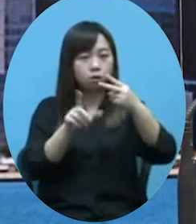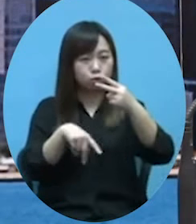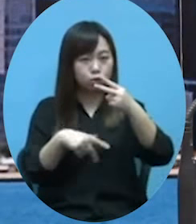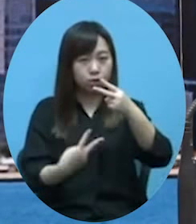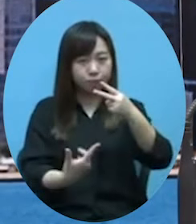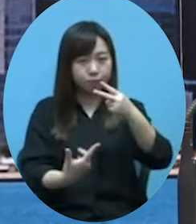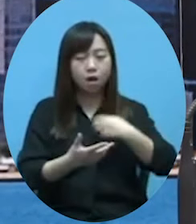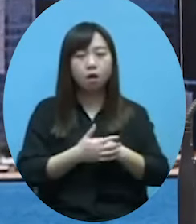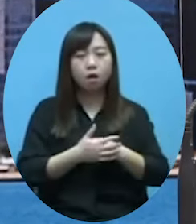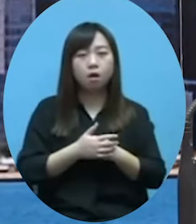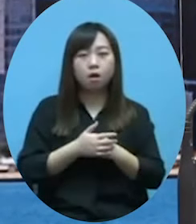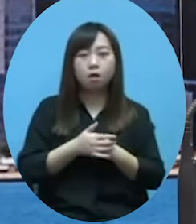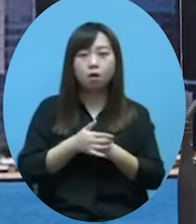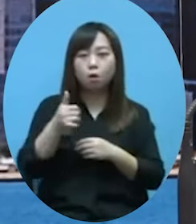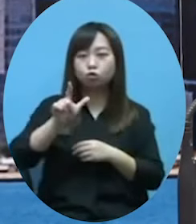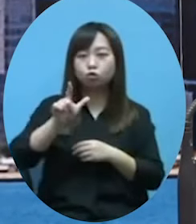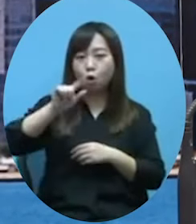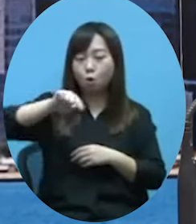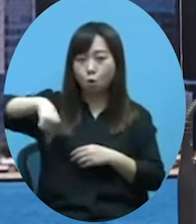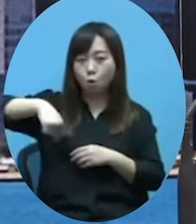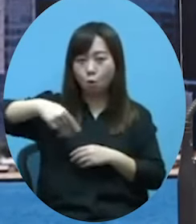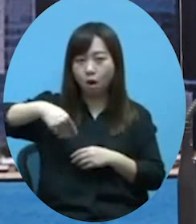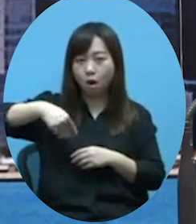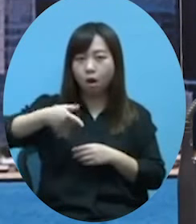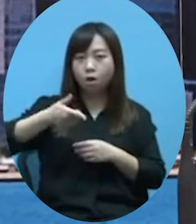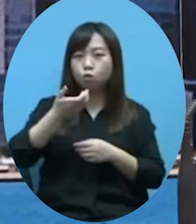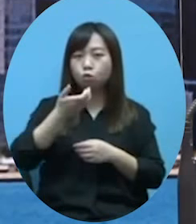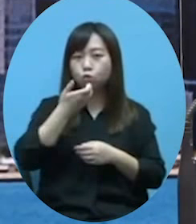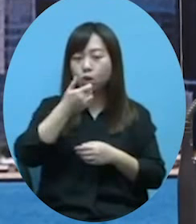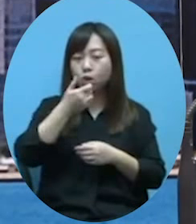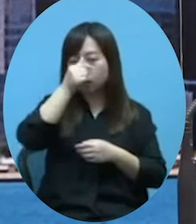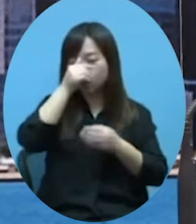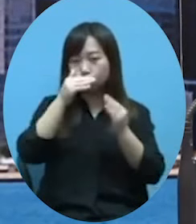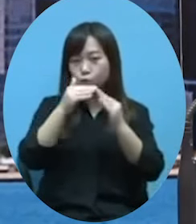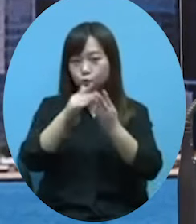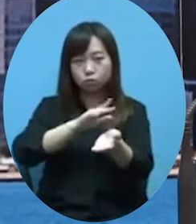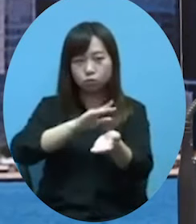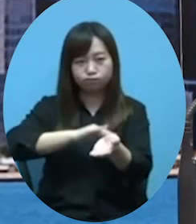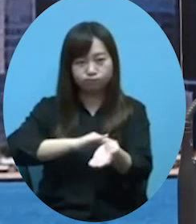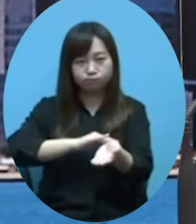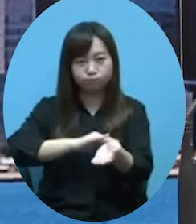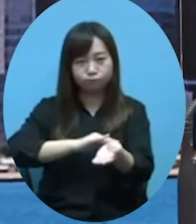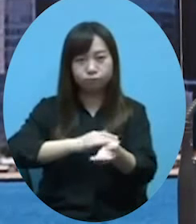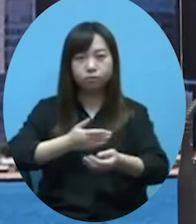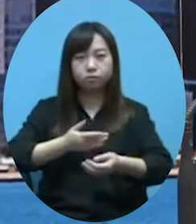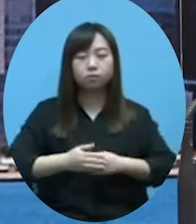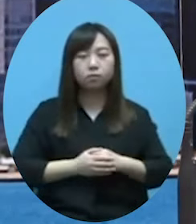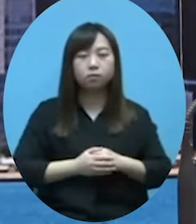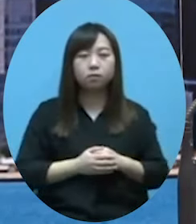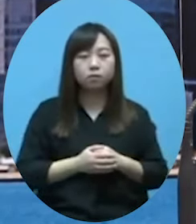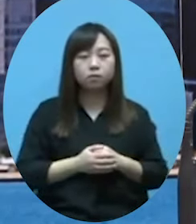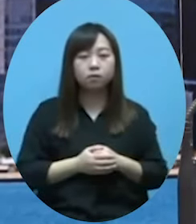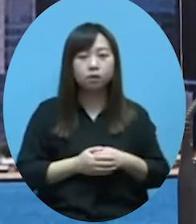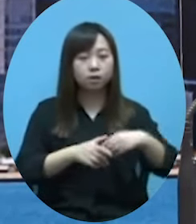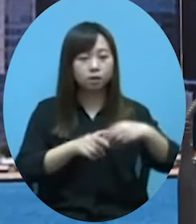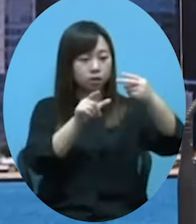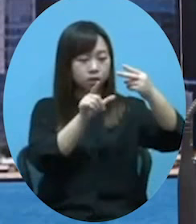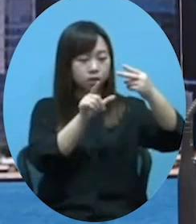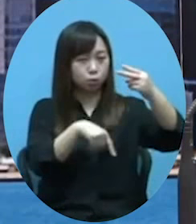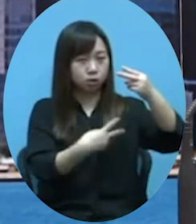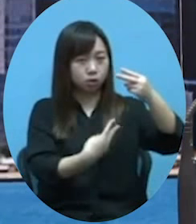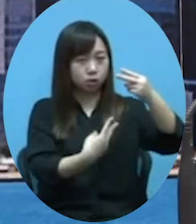去過一個上環普仁街東華醫院的中醫去看診因為它在23日